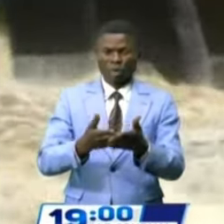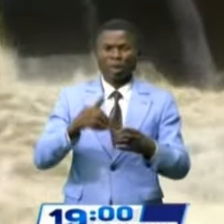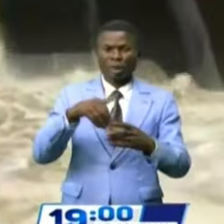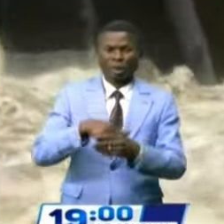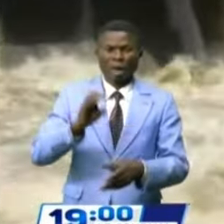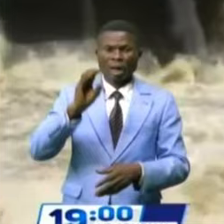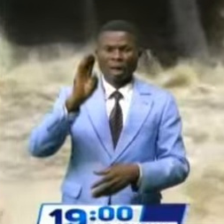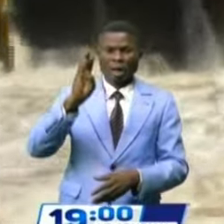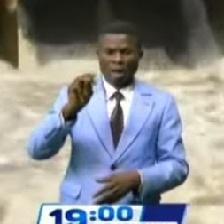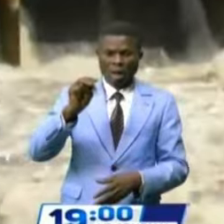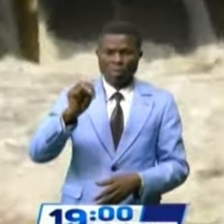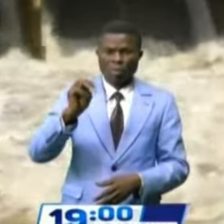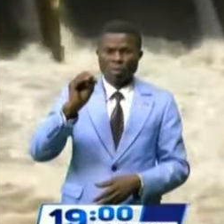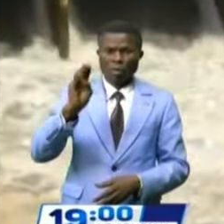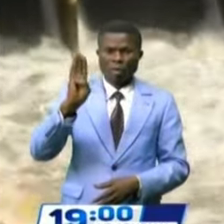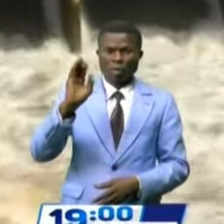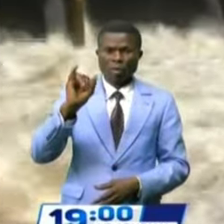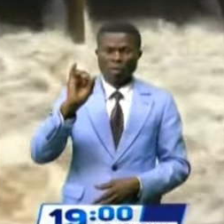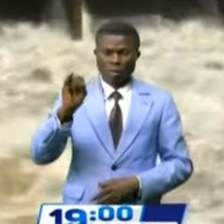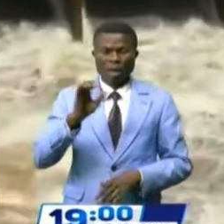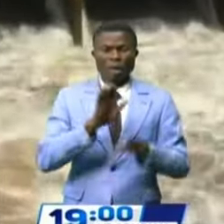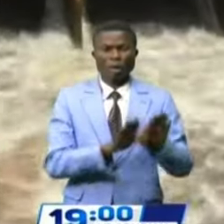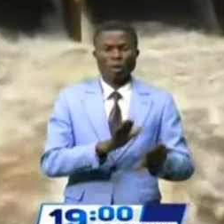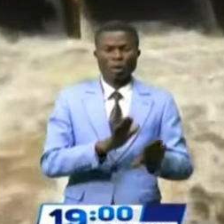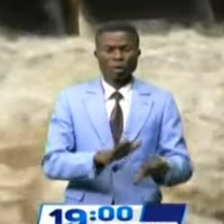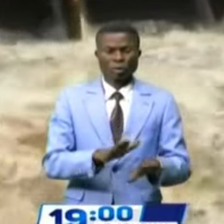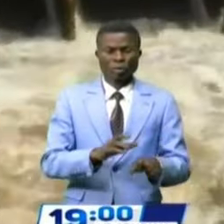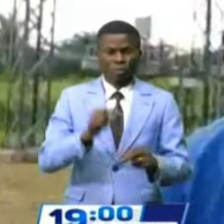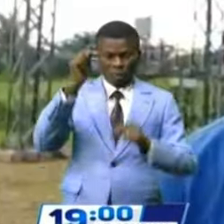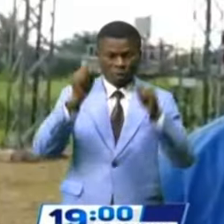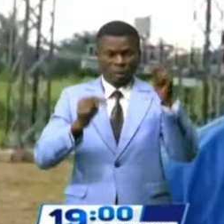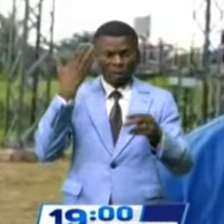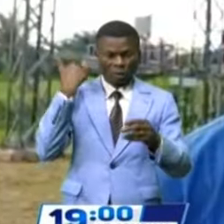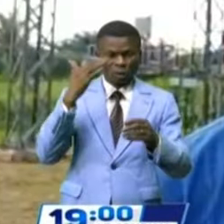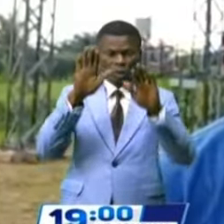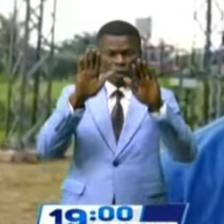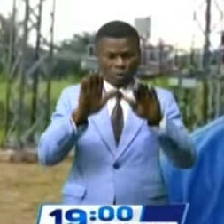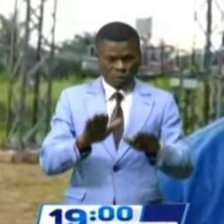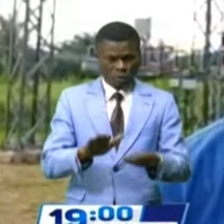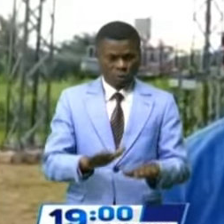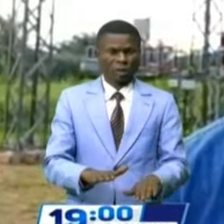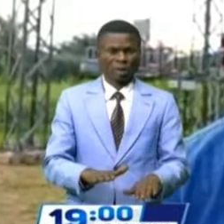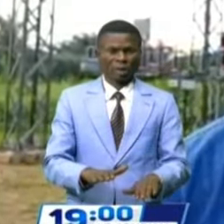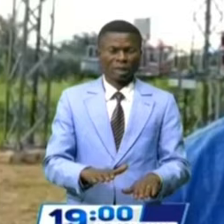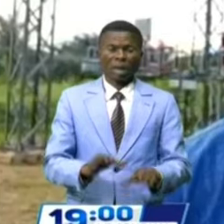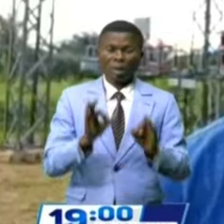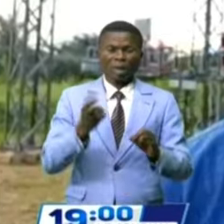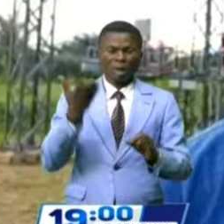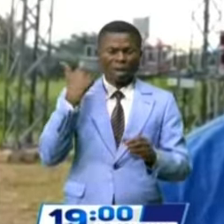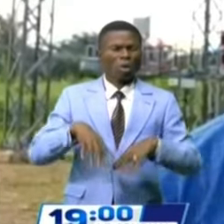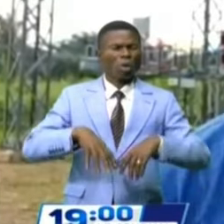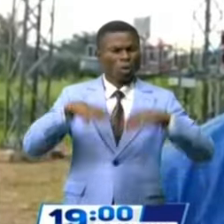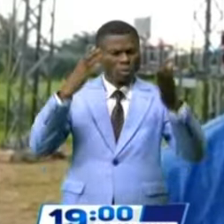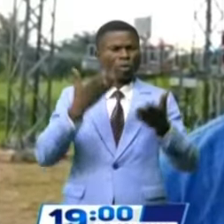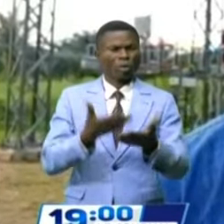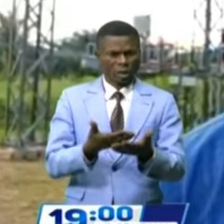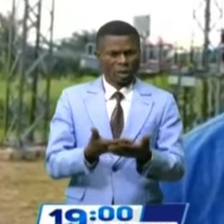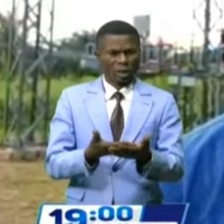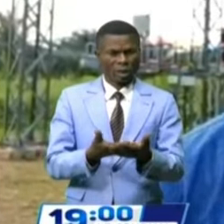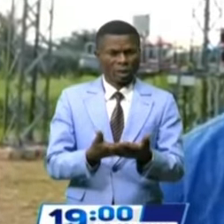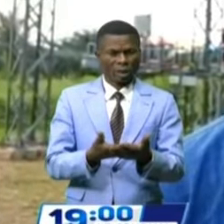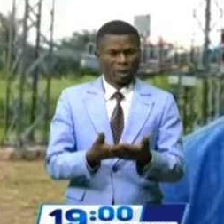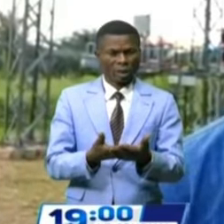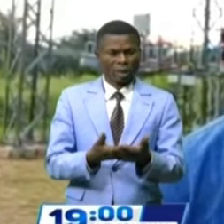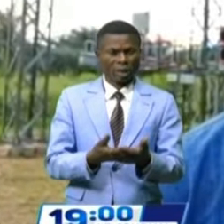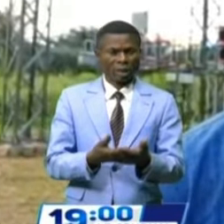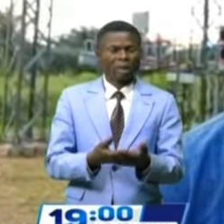Mobaye. Il est difficile parce que nous attendons que le niveau d'eau de la rivière puisse baisser et que